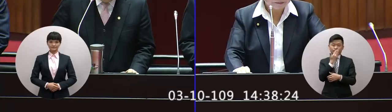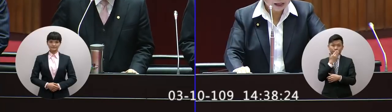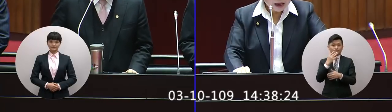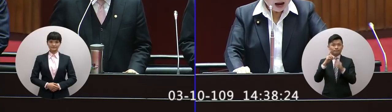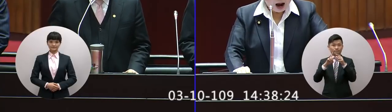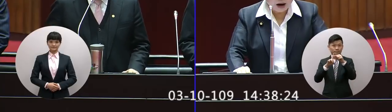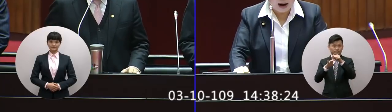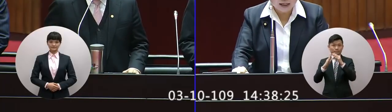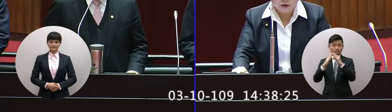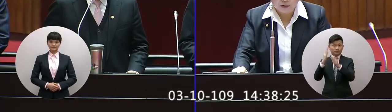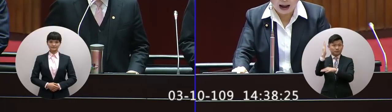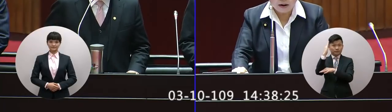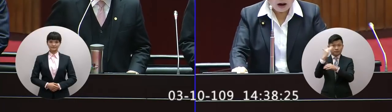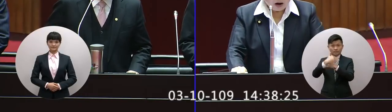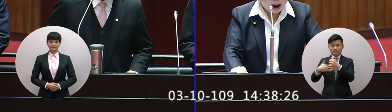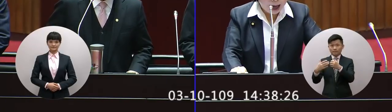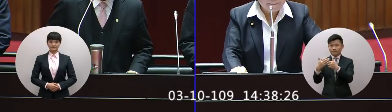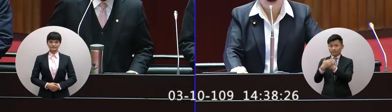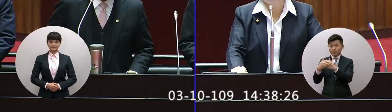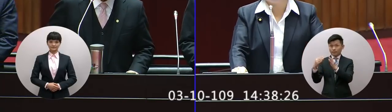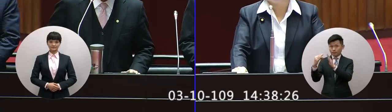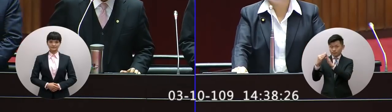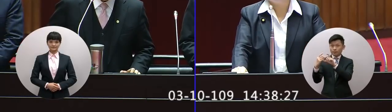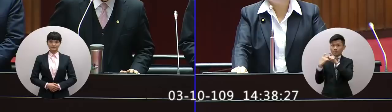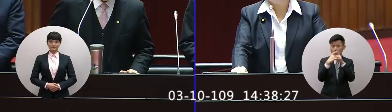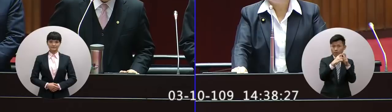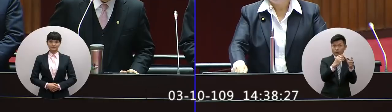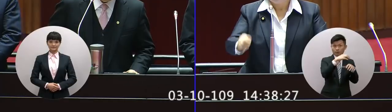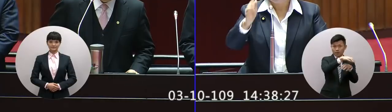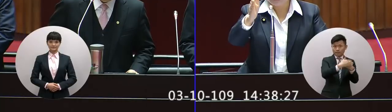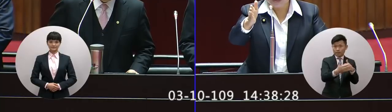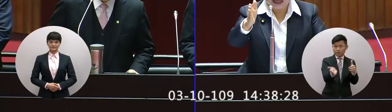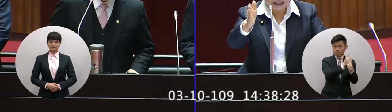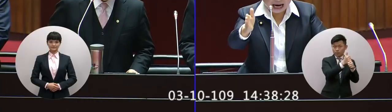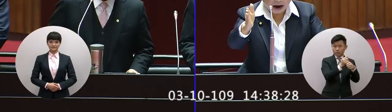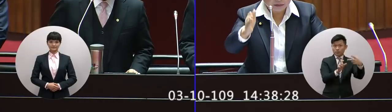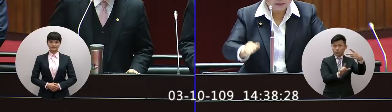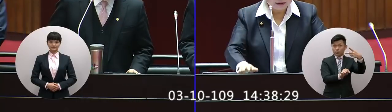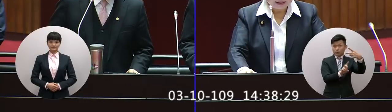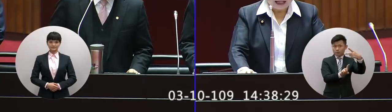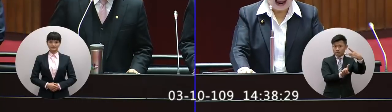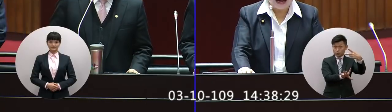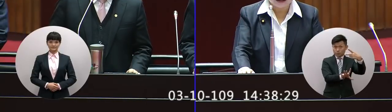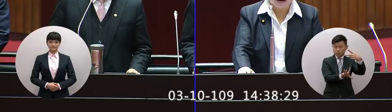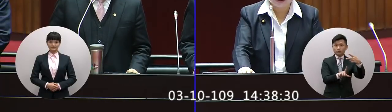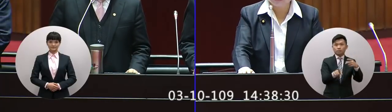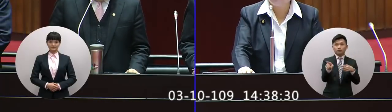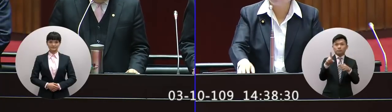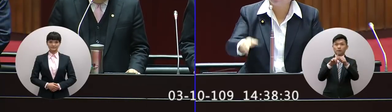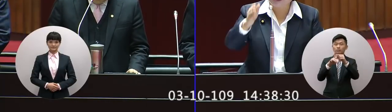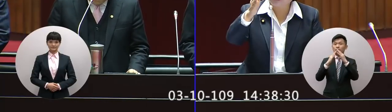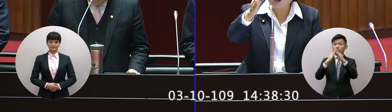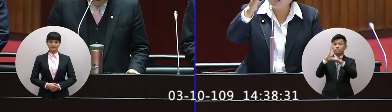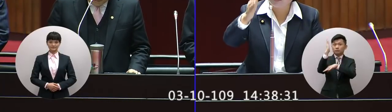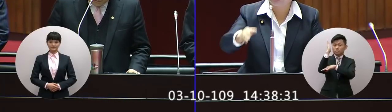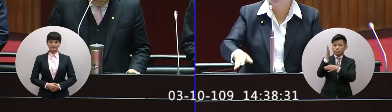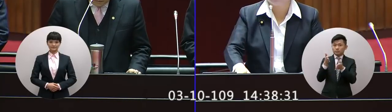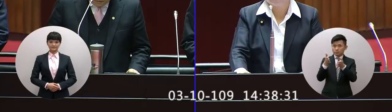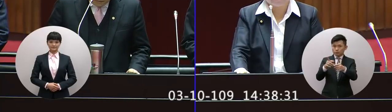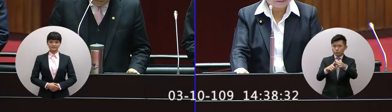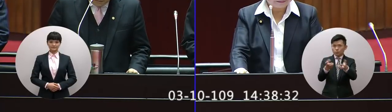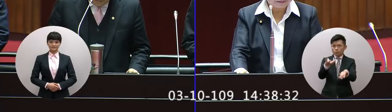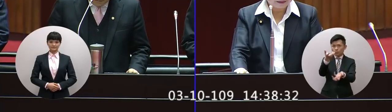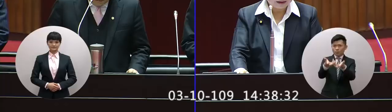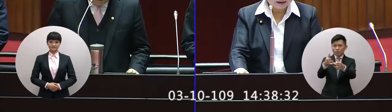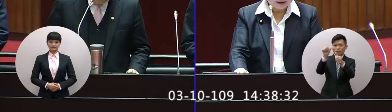环保署。2月25号，环保署撤销台中市政府对中火